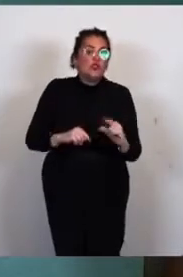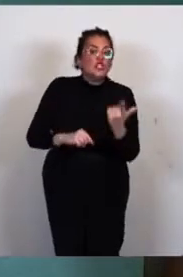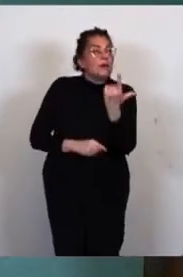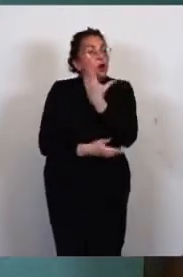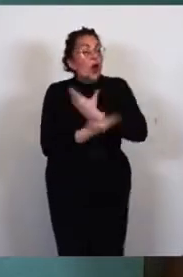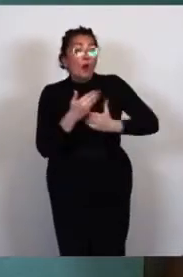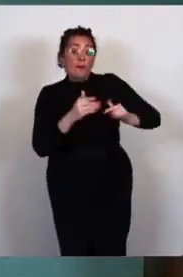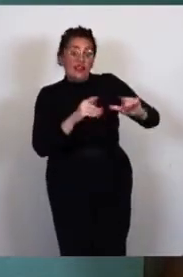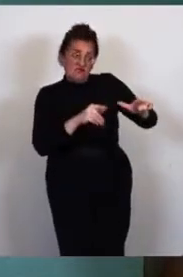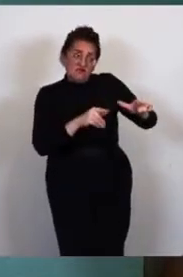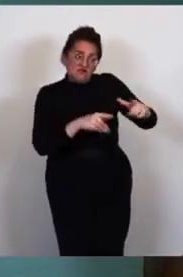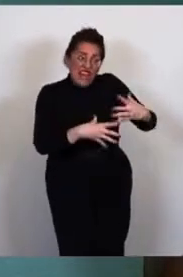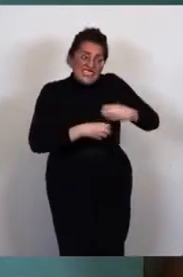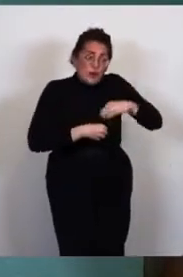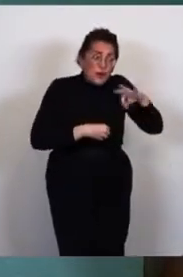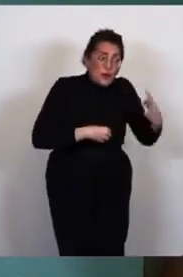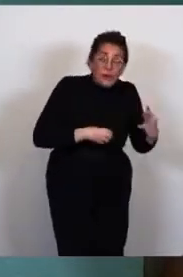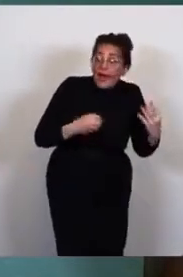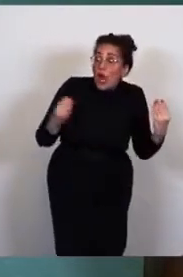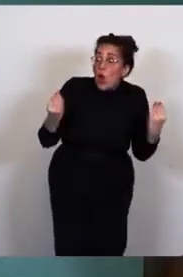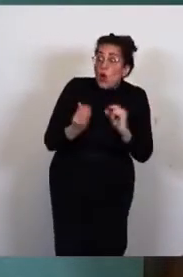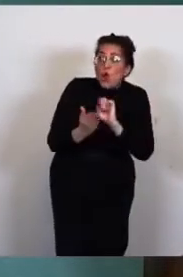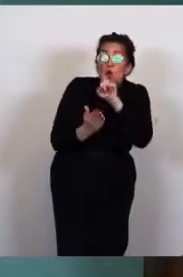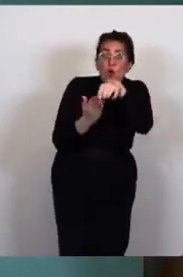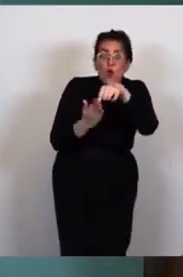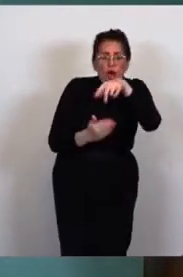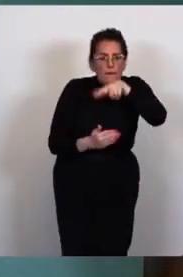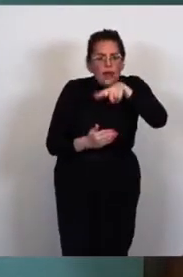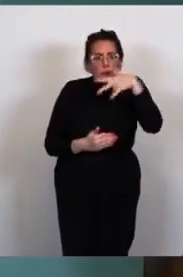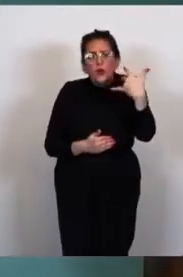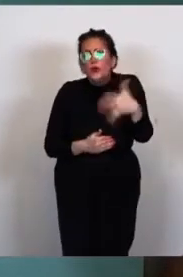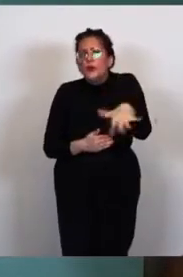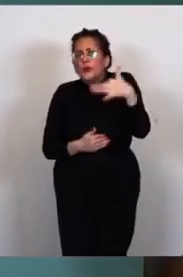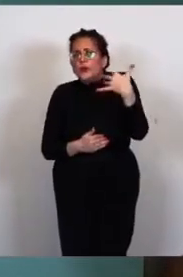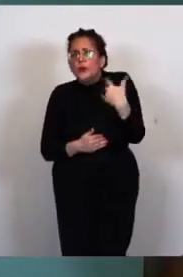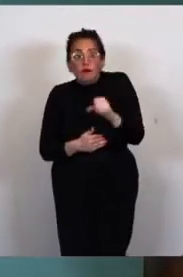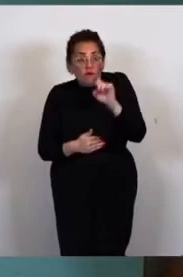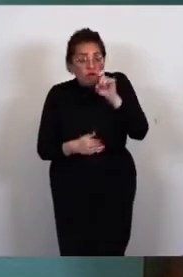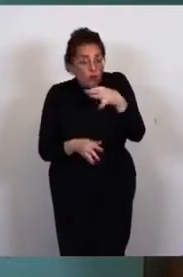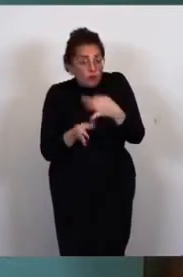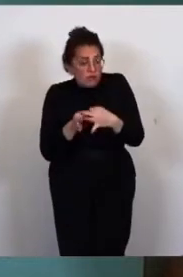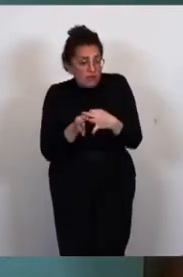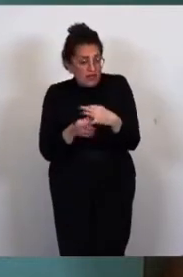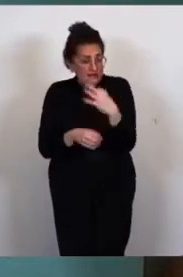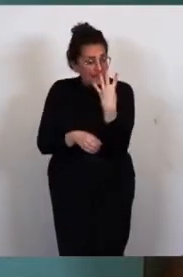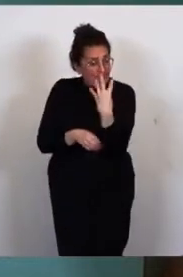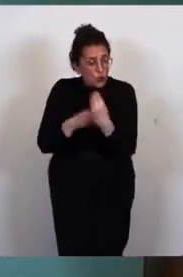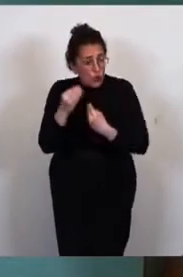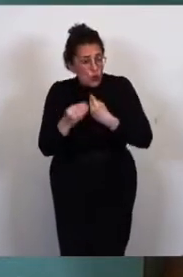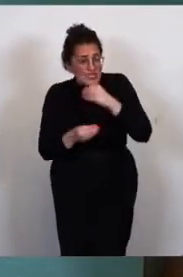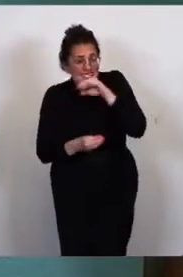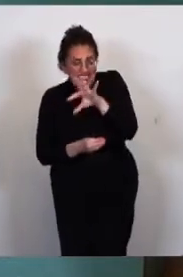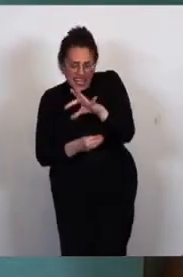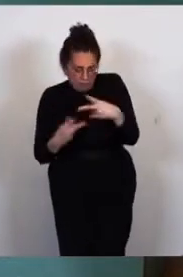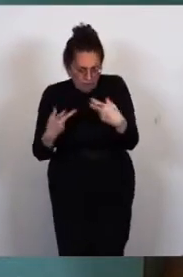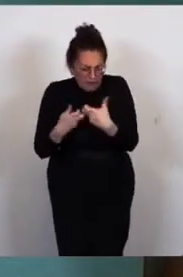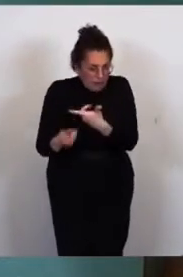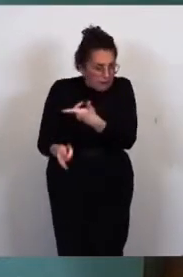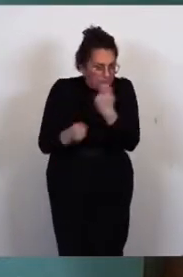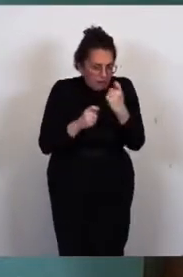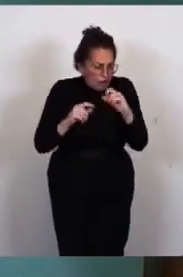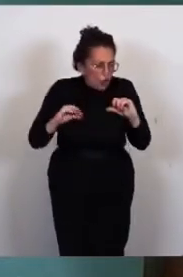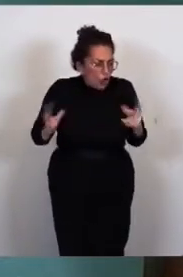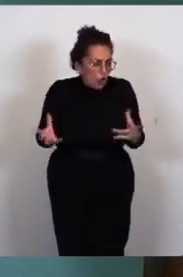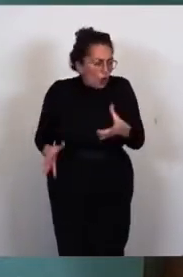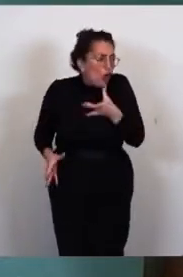à Bordeaux que quand vous êtes une assistante maternelle, que vous devez trouver un T4 ou un T5, c'est financièrement impossible. Donc là, il y a un travail qui va être engagé avec les bailleurs sociaux